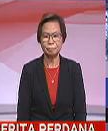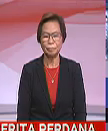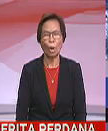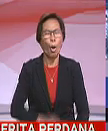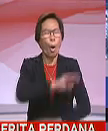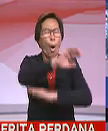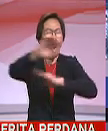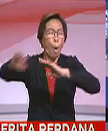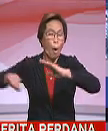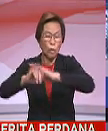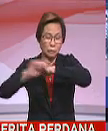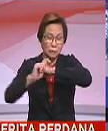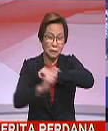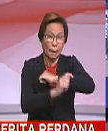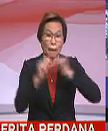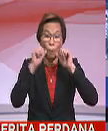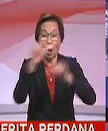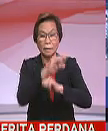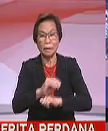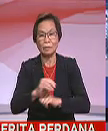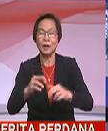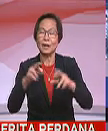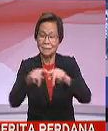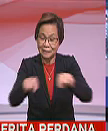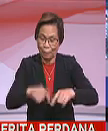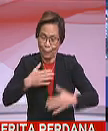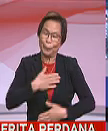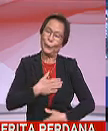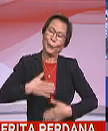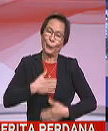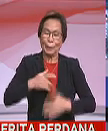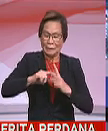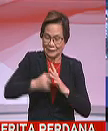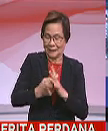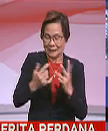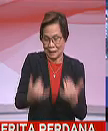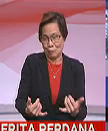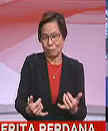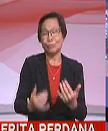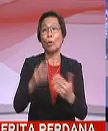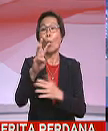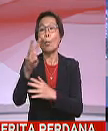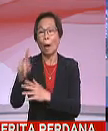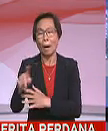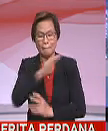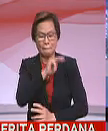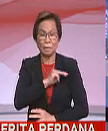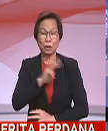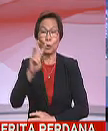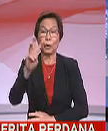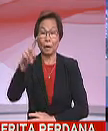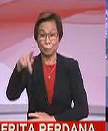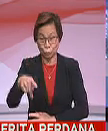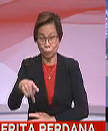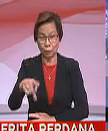Semua taman awam dan rekreasi di wilayah persekutuan dibenarkan beroperasi mulai hari ini. Bagaimanapun, menurut Menteri Wilayah Persekutuan